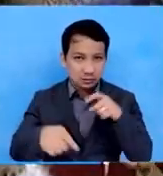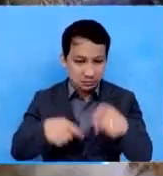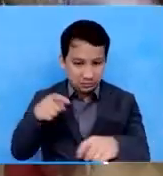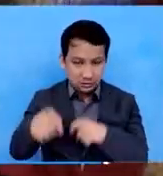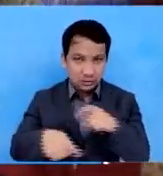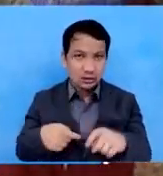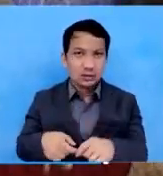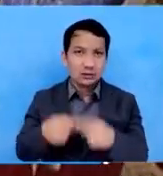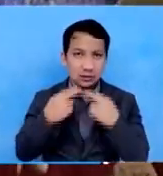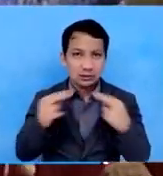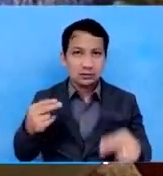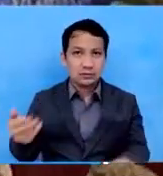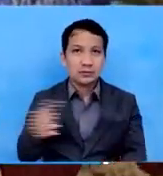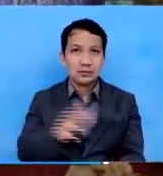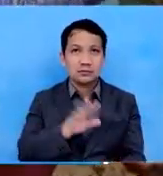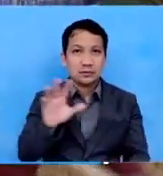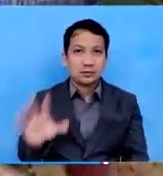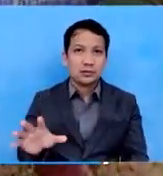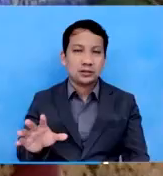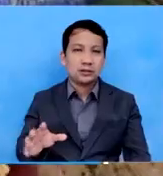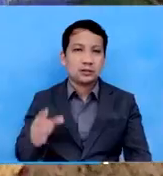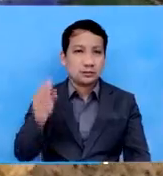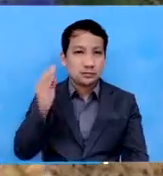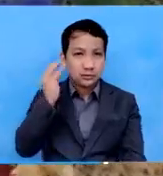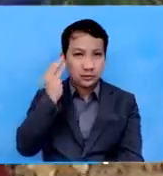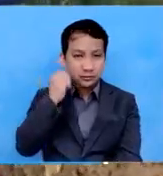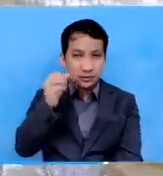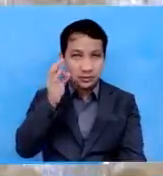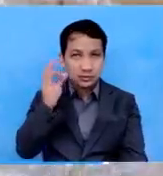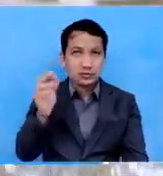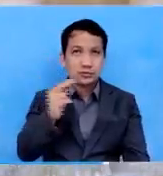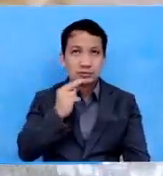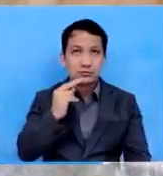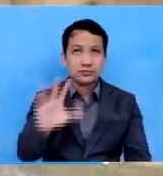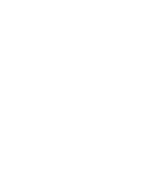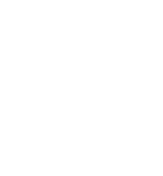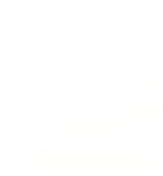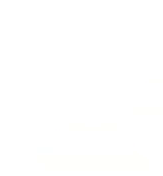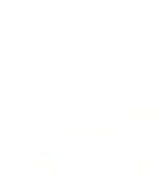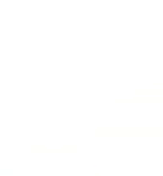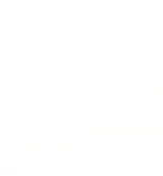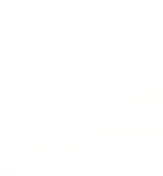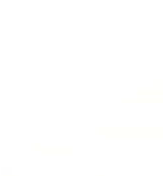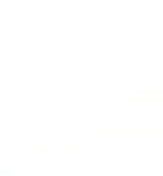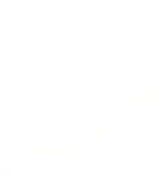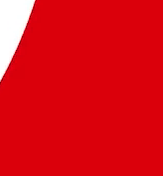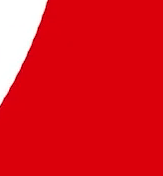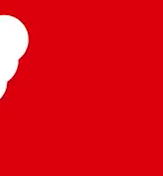Nagbabalita mula sa Frontline, Shaila Francisco, News 5.